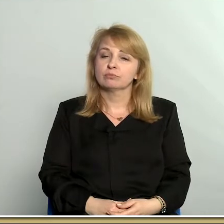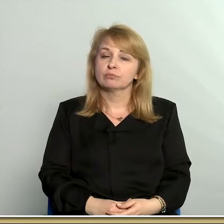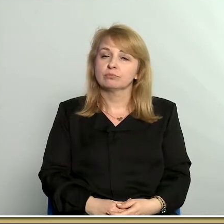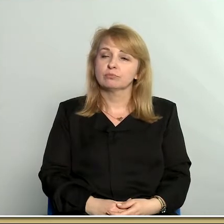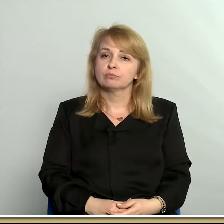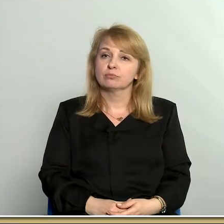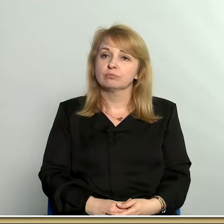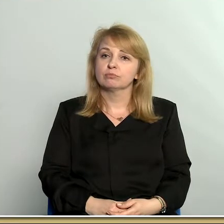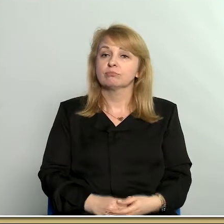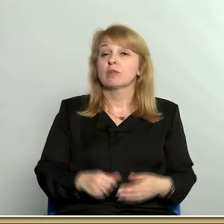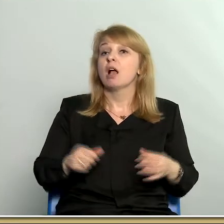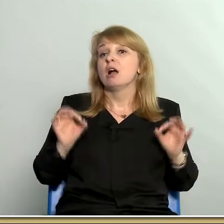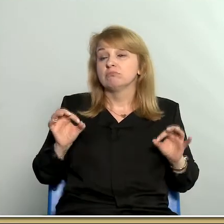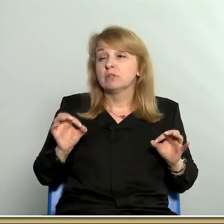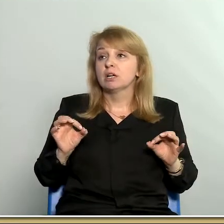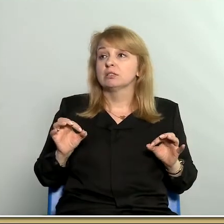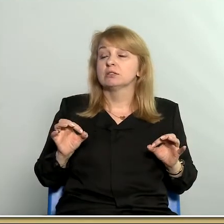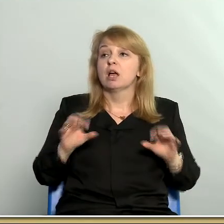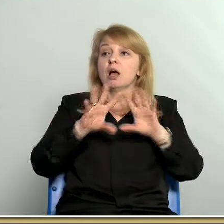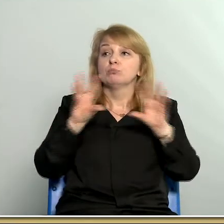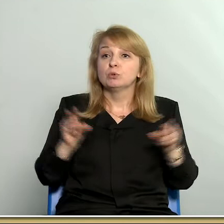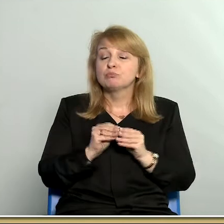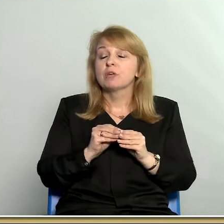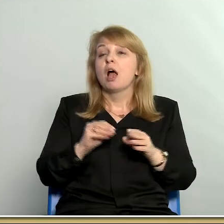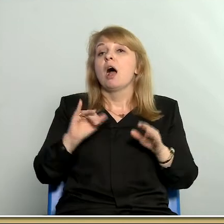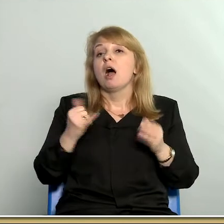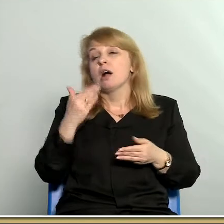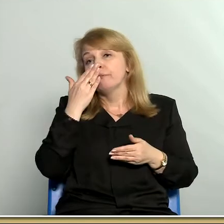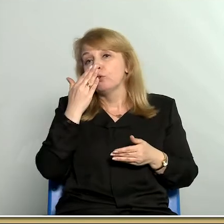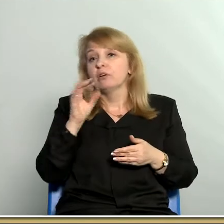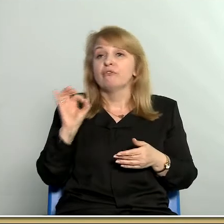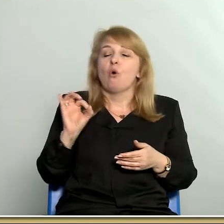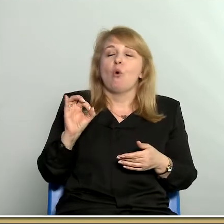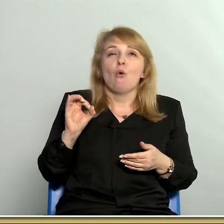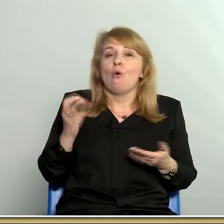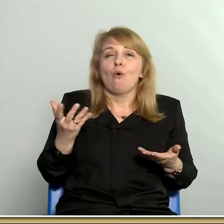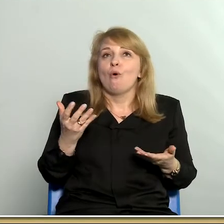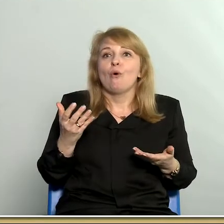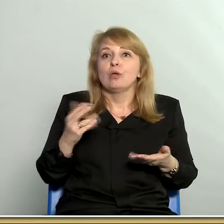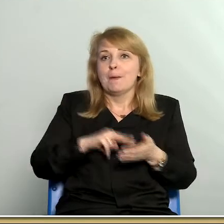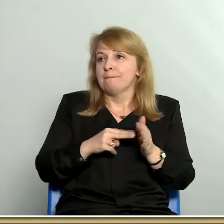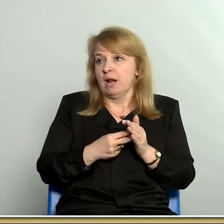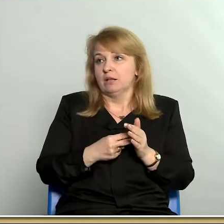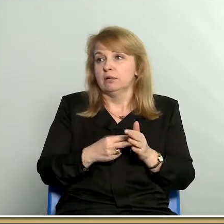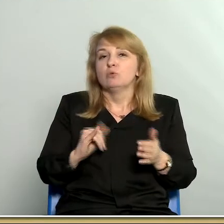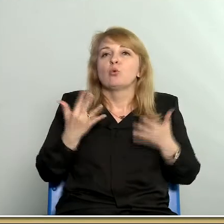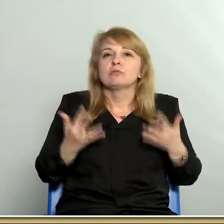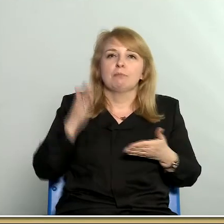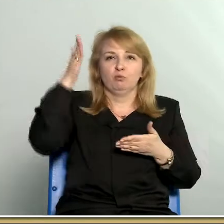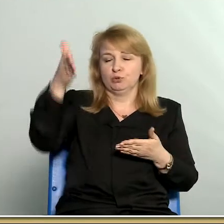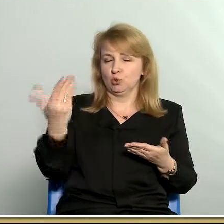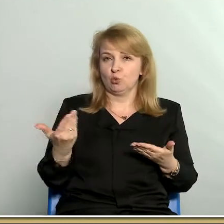I gdybyśmy chcieli podsumować to, co mówiłam, tą logikę interwencji, co my chcemy, co my mamy osiągnąć w 2020 roku,